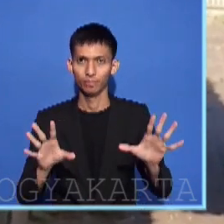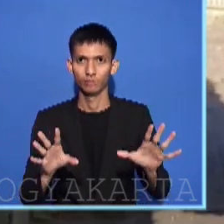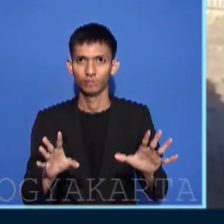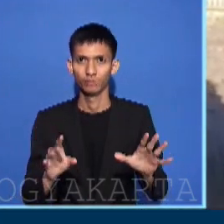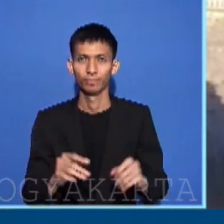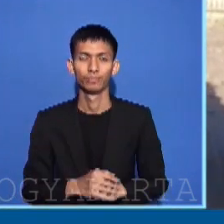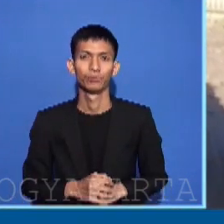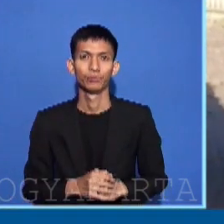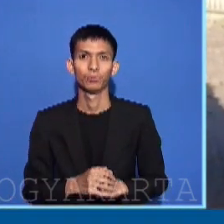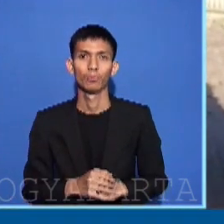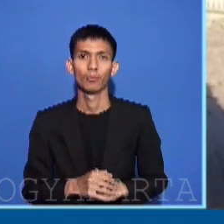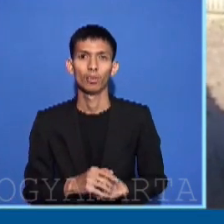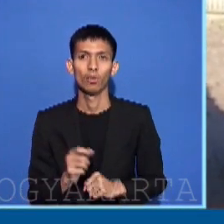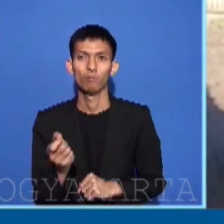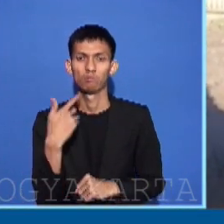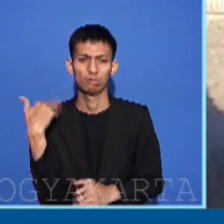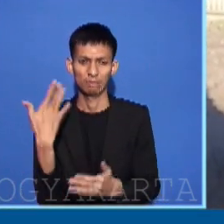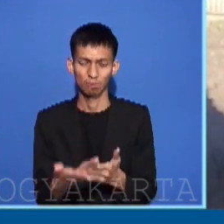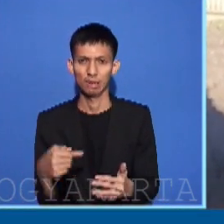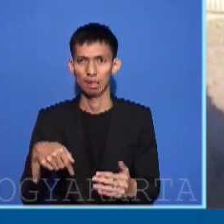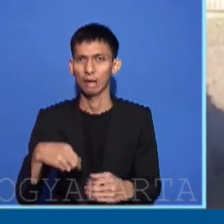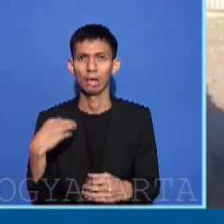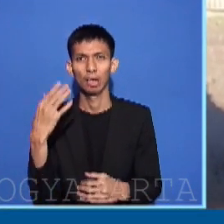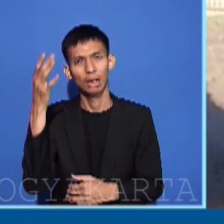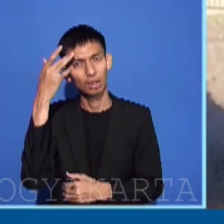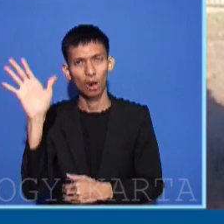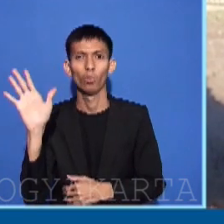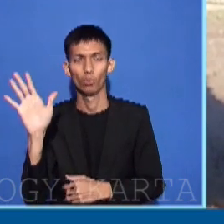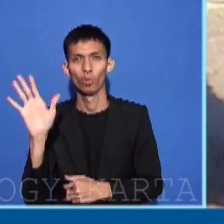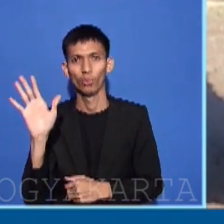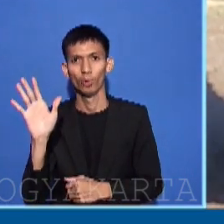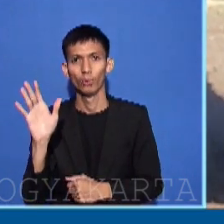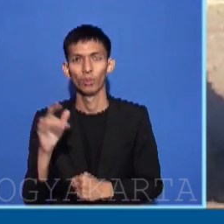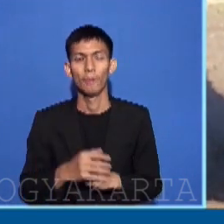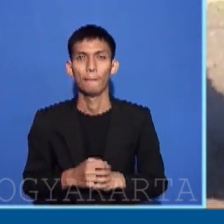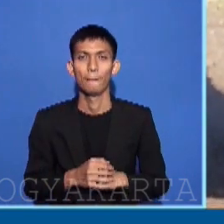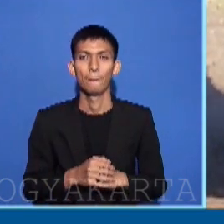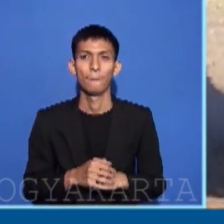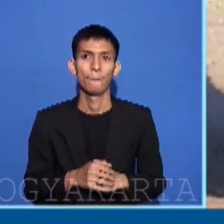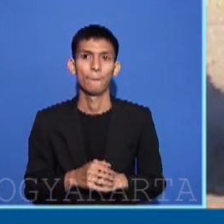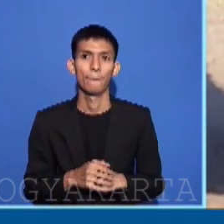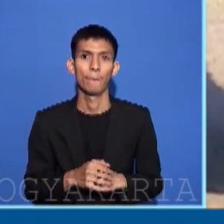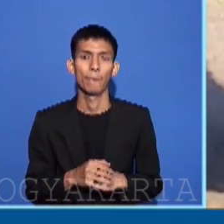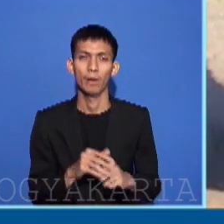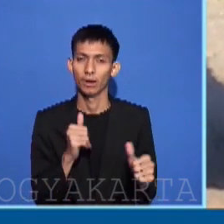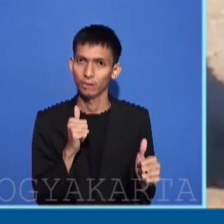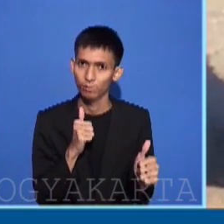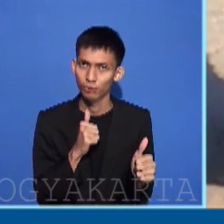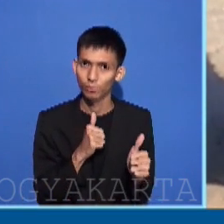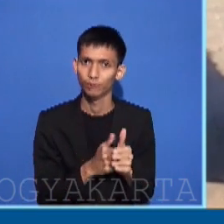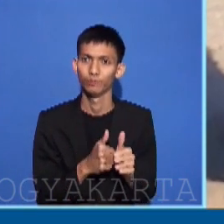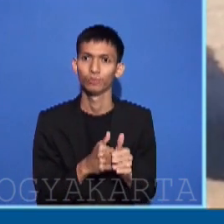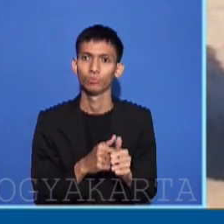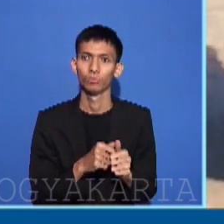dereng wonten obate dusan iki. Oh, dereng panggih caranipun niku. Dereng. Oh. Meng manut le maringi Gusti Allah mawon.